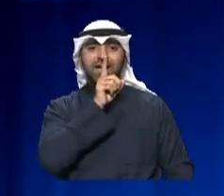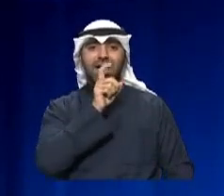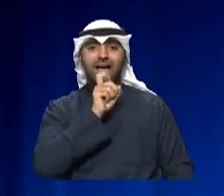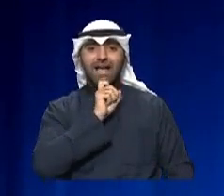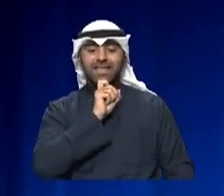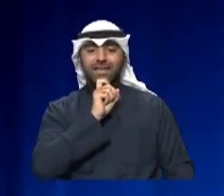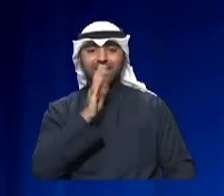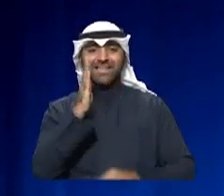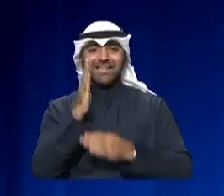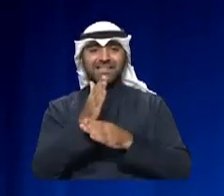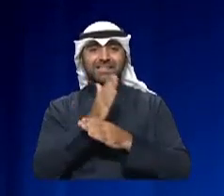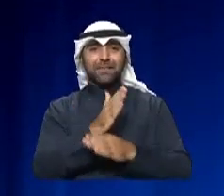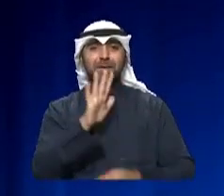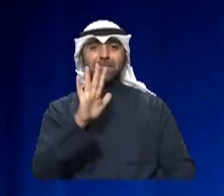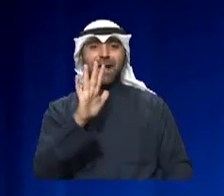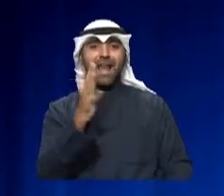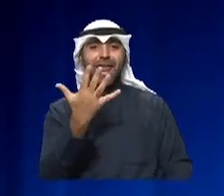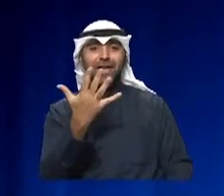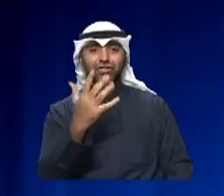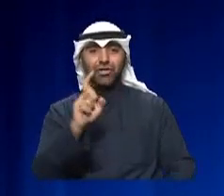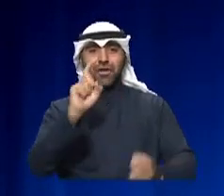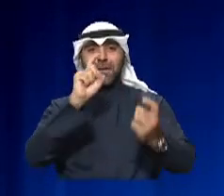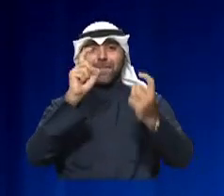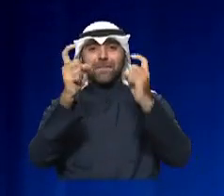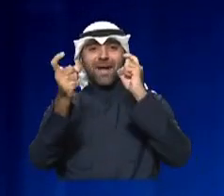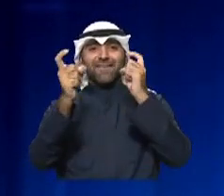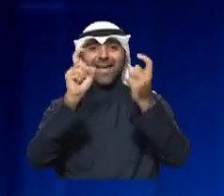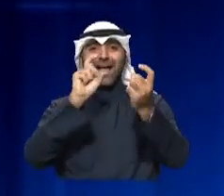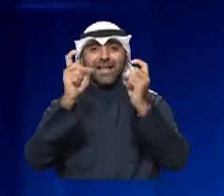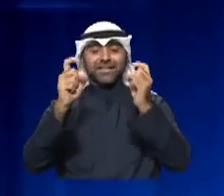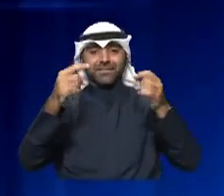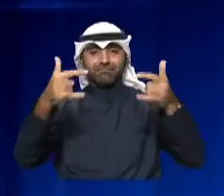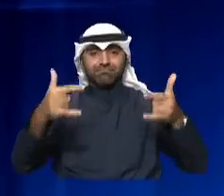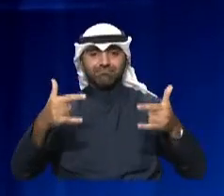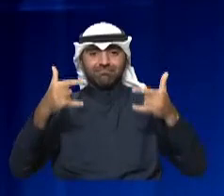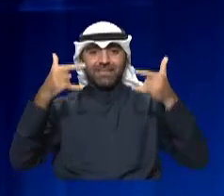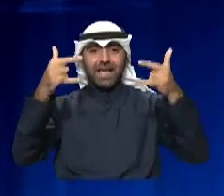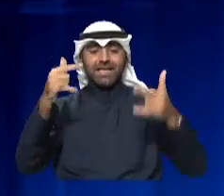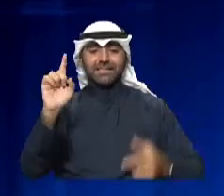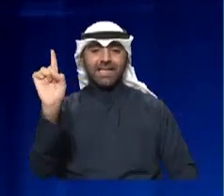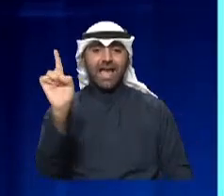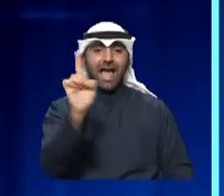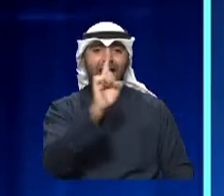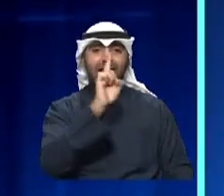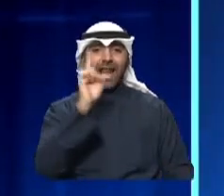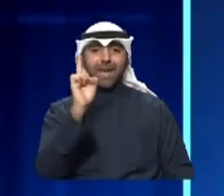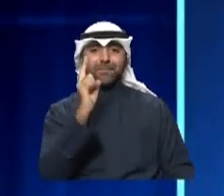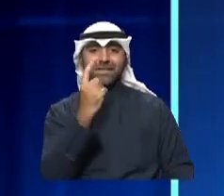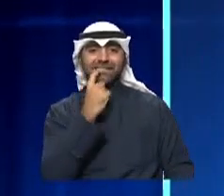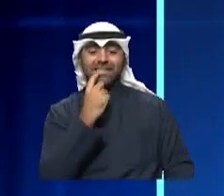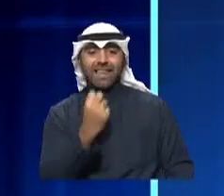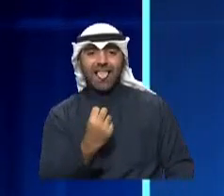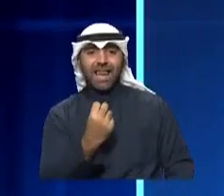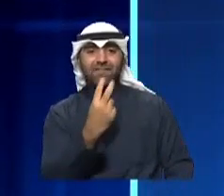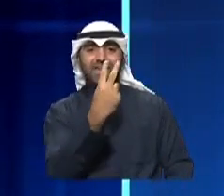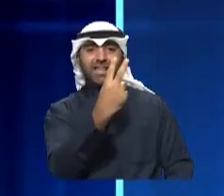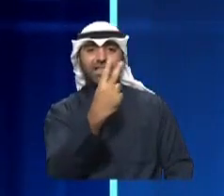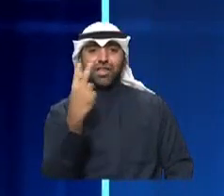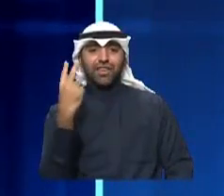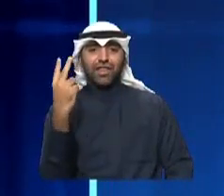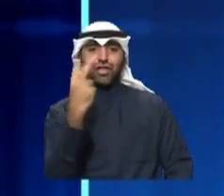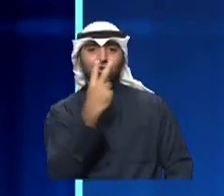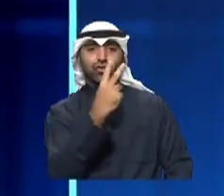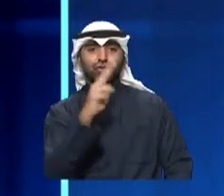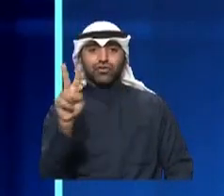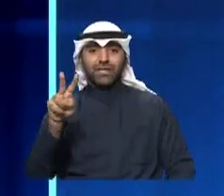النجاح الباهر والاستثنائي لبطولة كأس العالم فيفا قطر 2022 والتي استضافتها دولة قطر